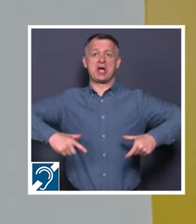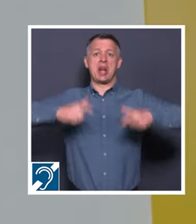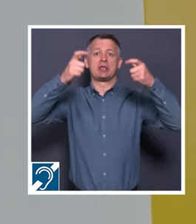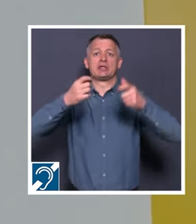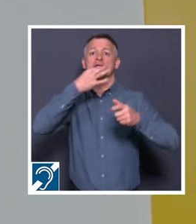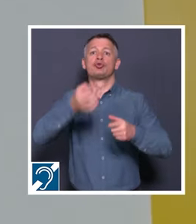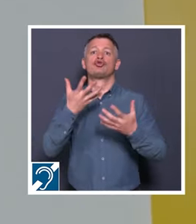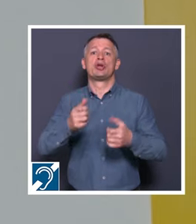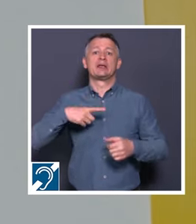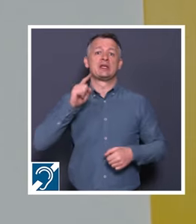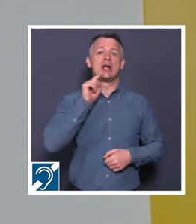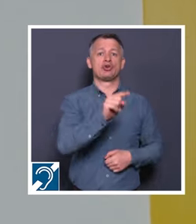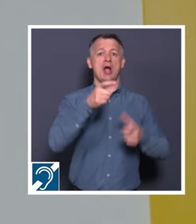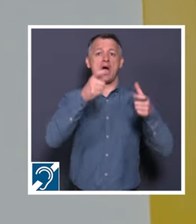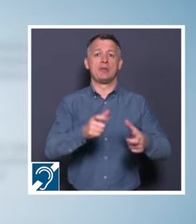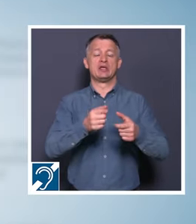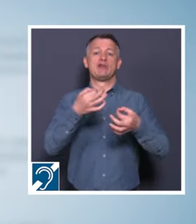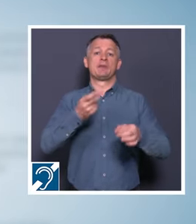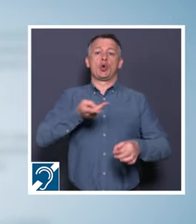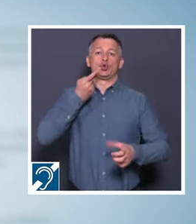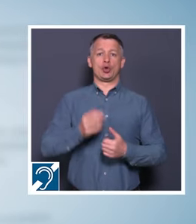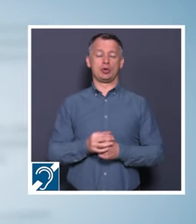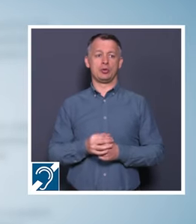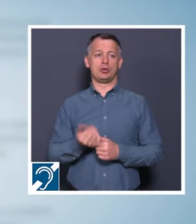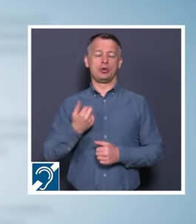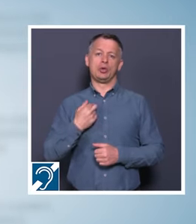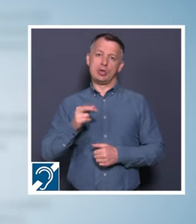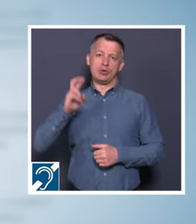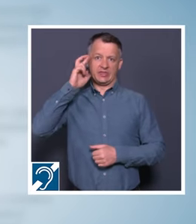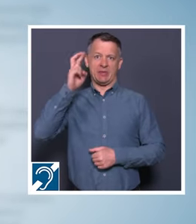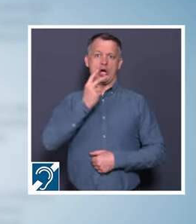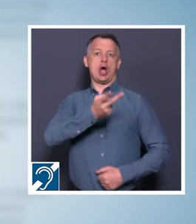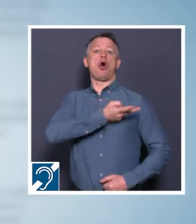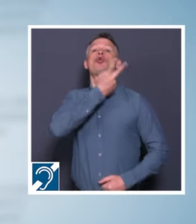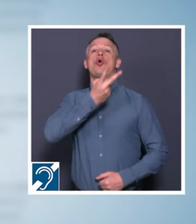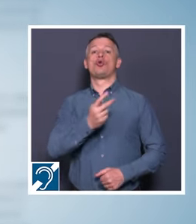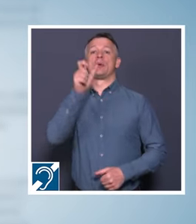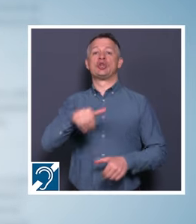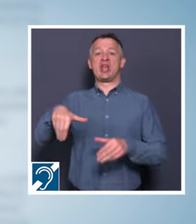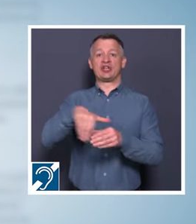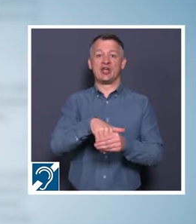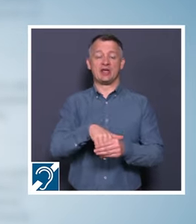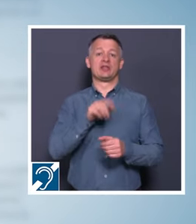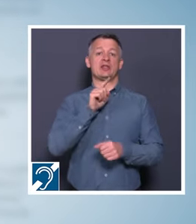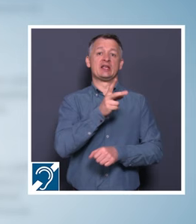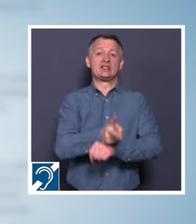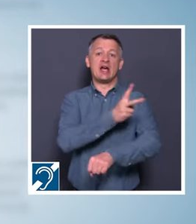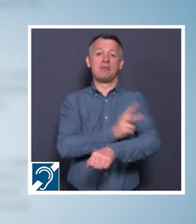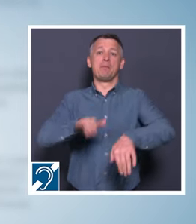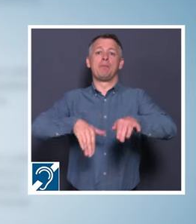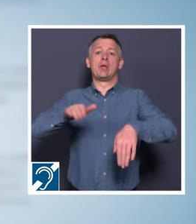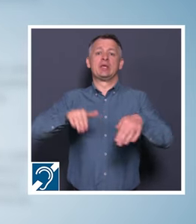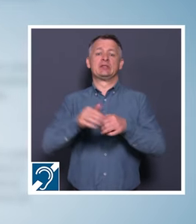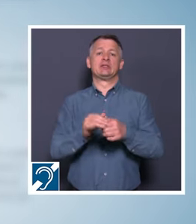ce există în acea cameră, ca să fie mai ușor. Eu sper că orgoliul unor funcționari, miniștri, nu